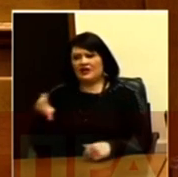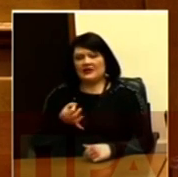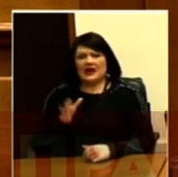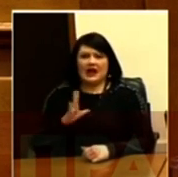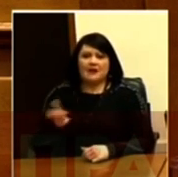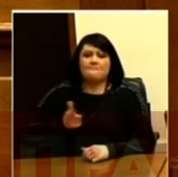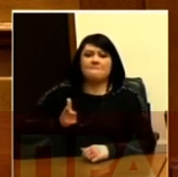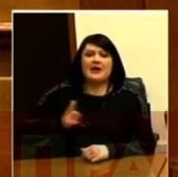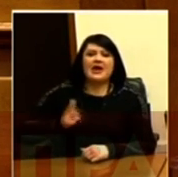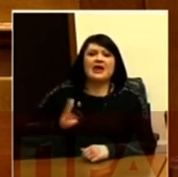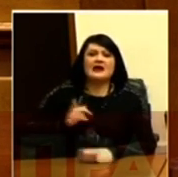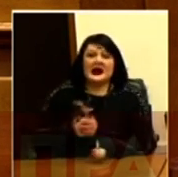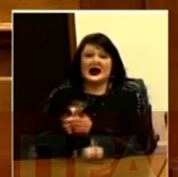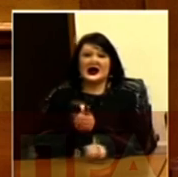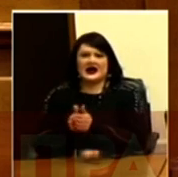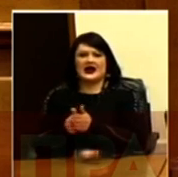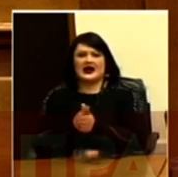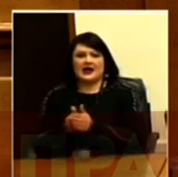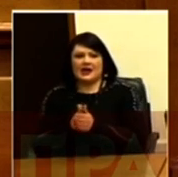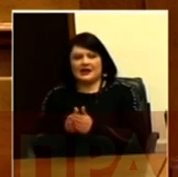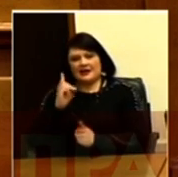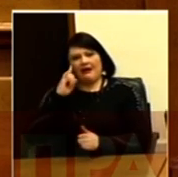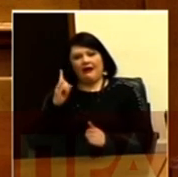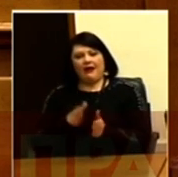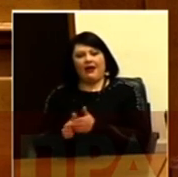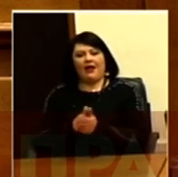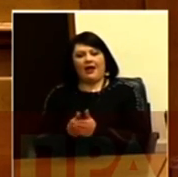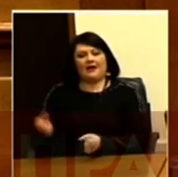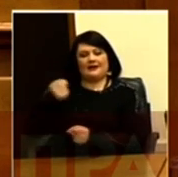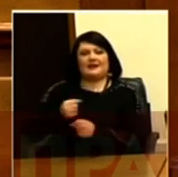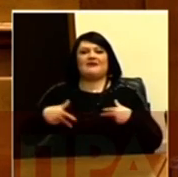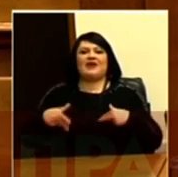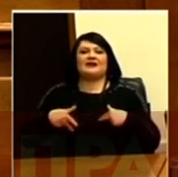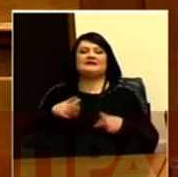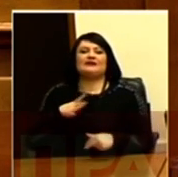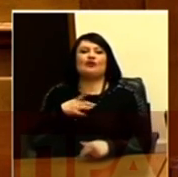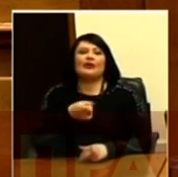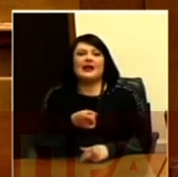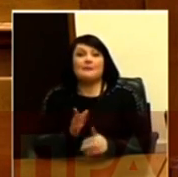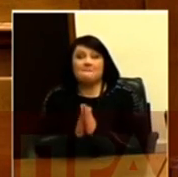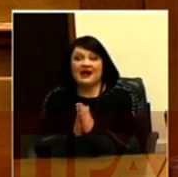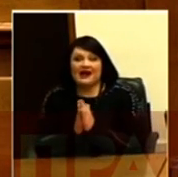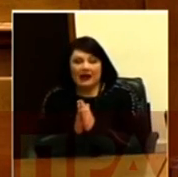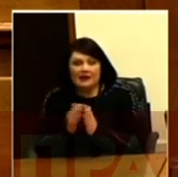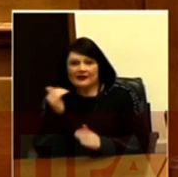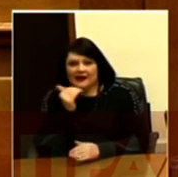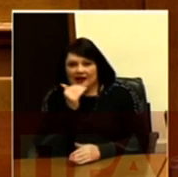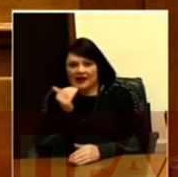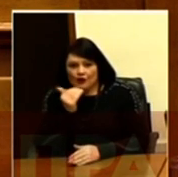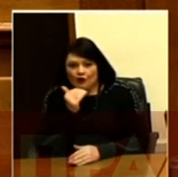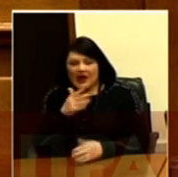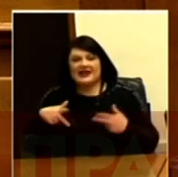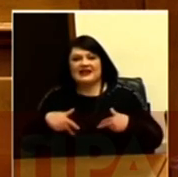απλώς περιμένει το πράγμα να του έρθει ως όριμο φρούτο και κάνει και κάτι περισσότερο. Παρακαλεί να ολοκληρώσει αυτή